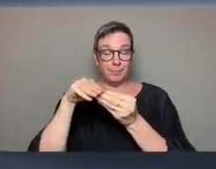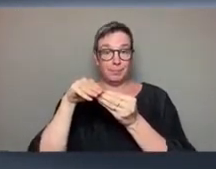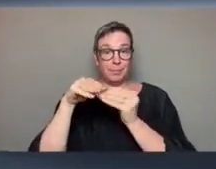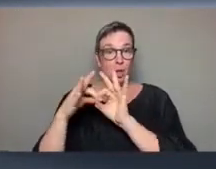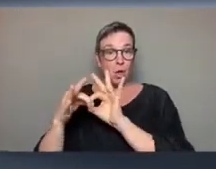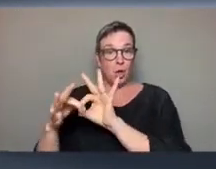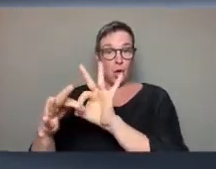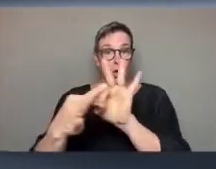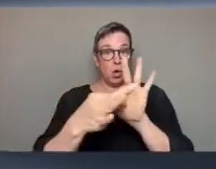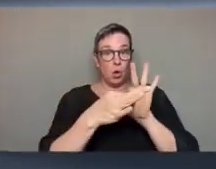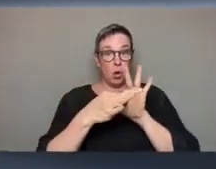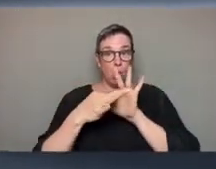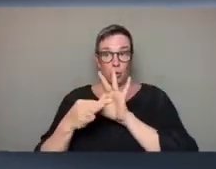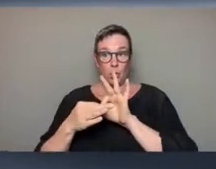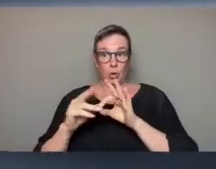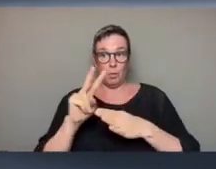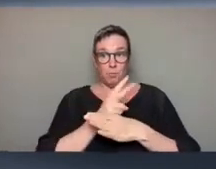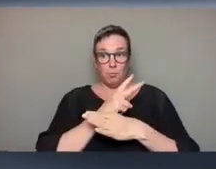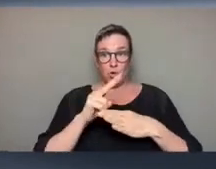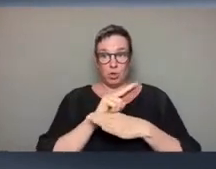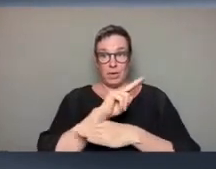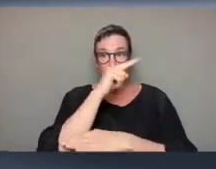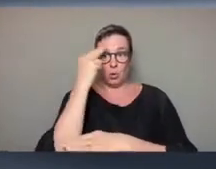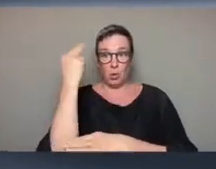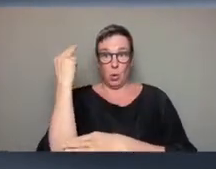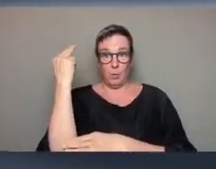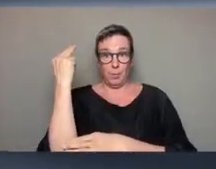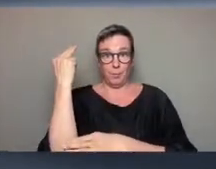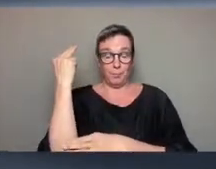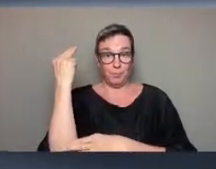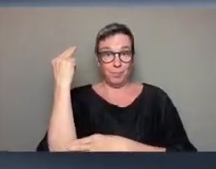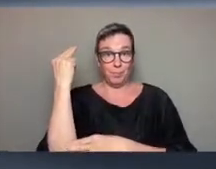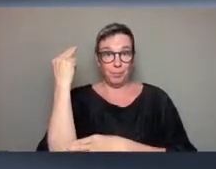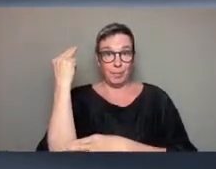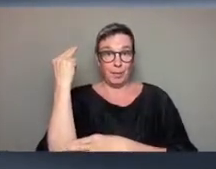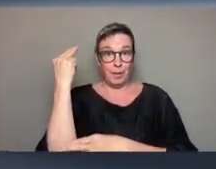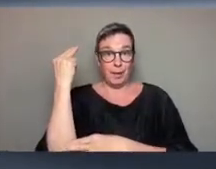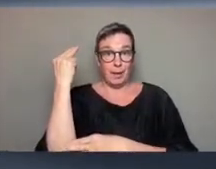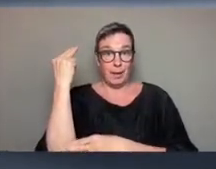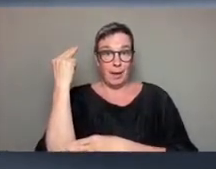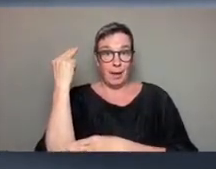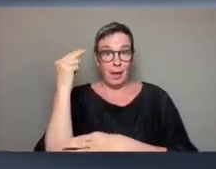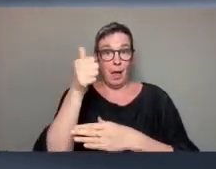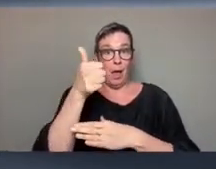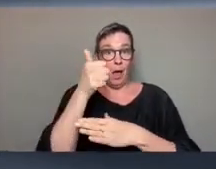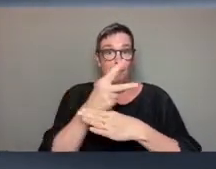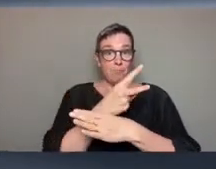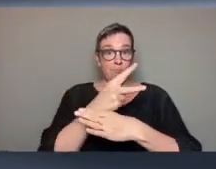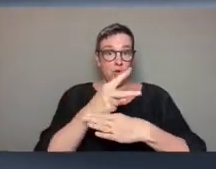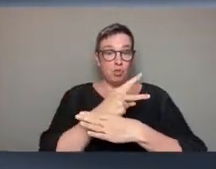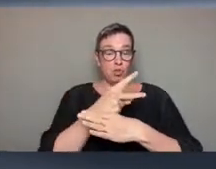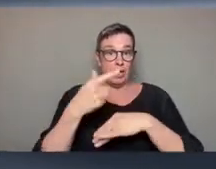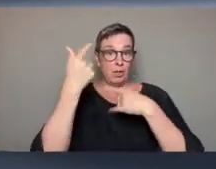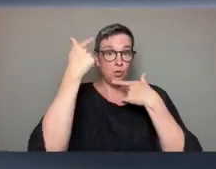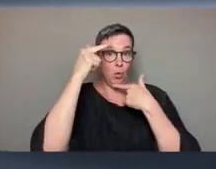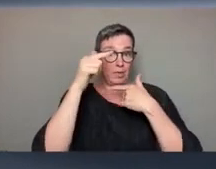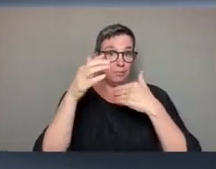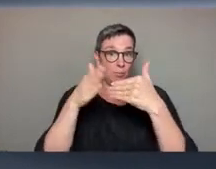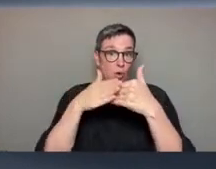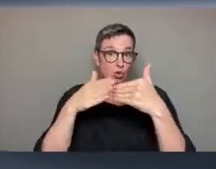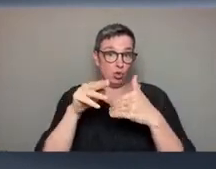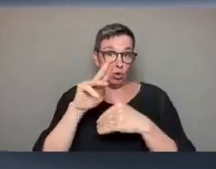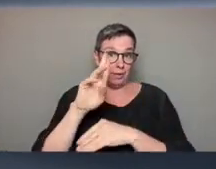coordonne des projets nationaux. Un des projets est le tourisme proche de la nature et de la